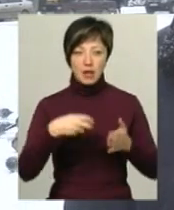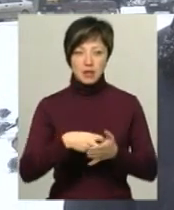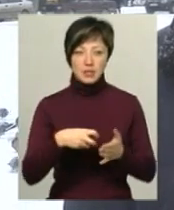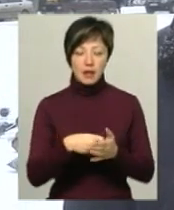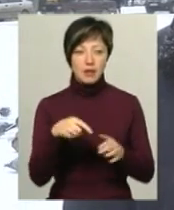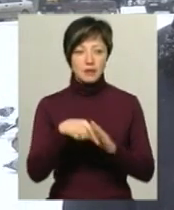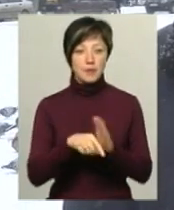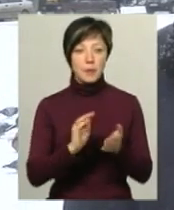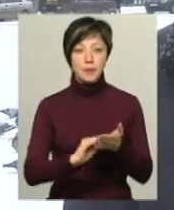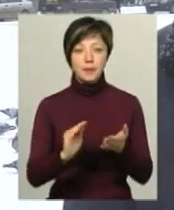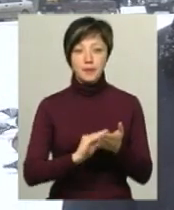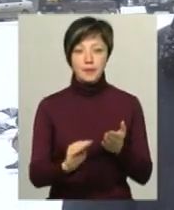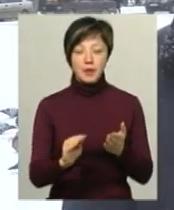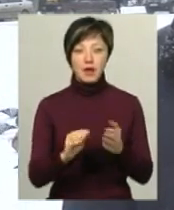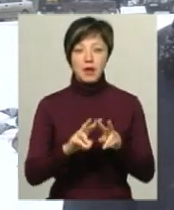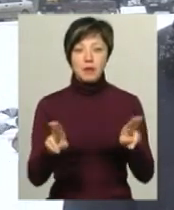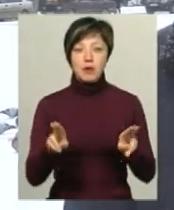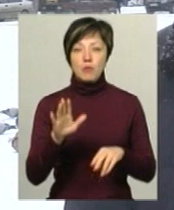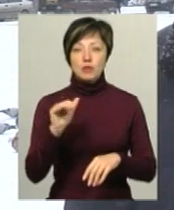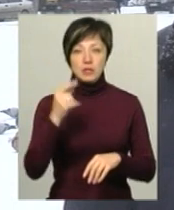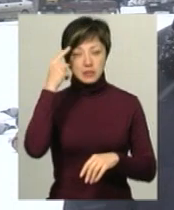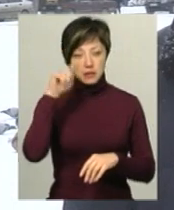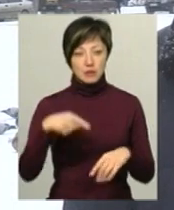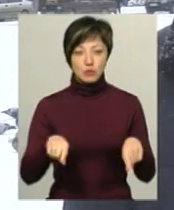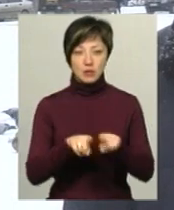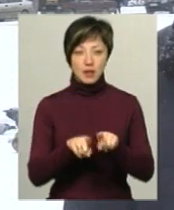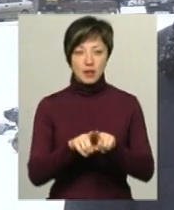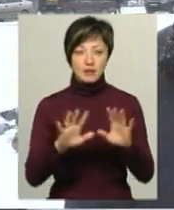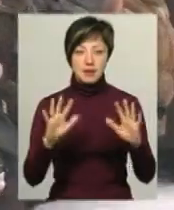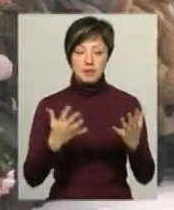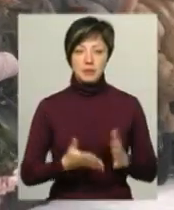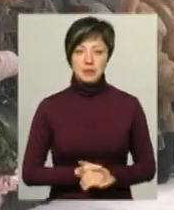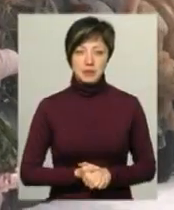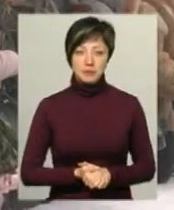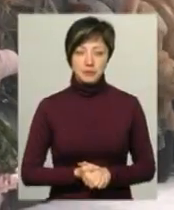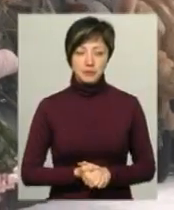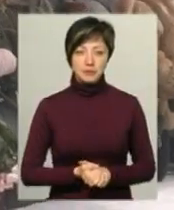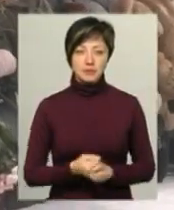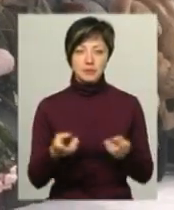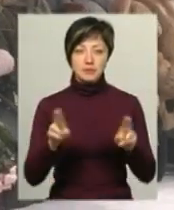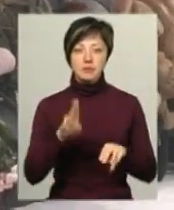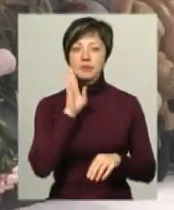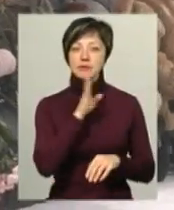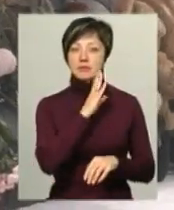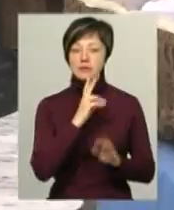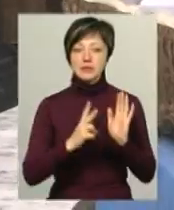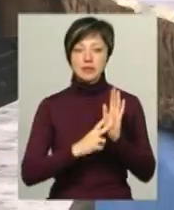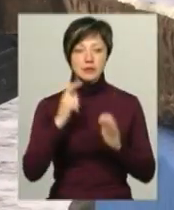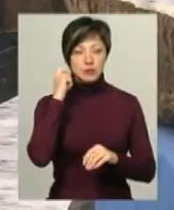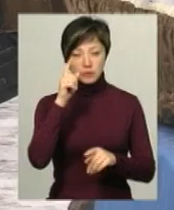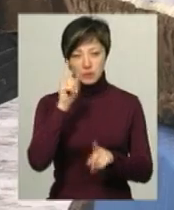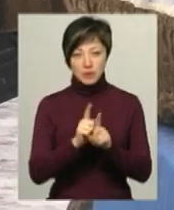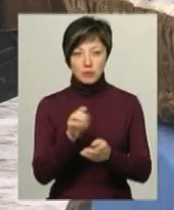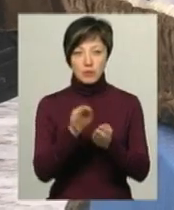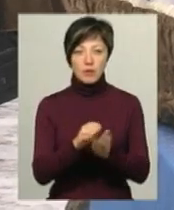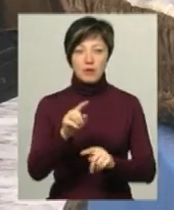І в цьому листі він ніби прощався, ніби знав, що таке з ним трапилося. У Миколи Голубєва залишилась мати та 7-річний брат. Поховали